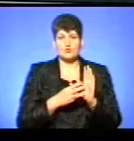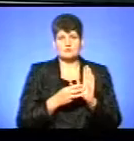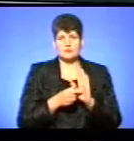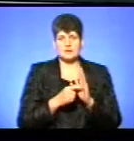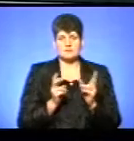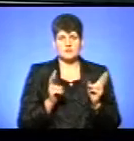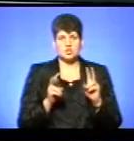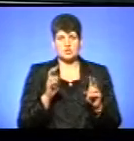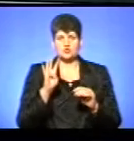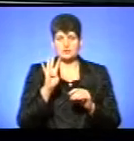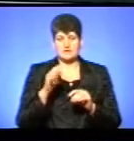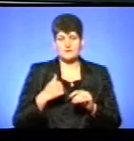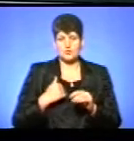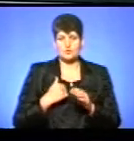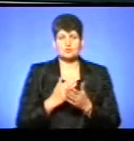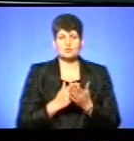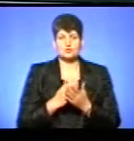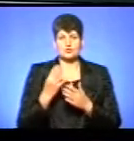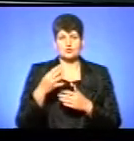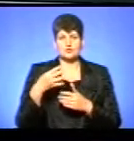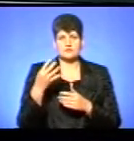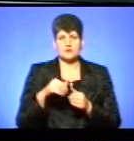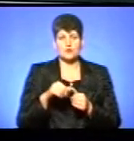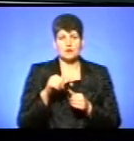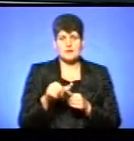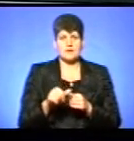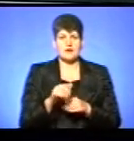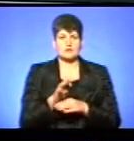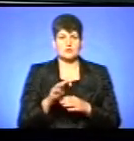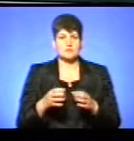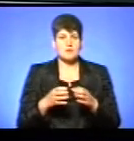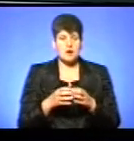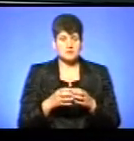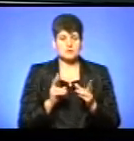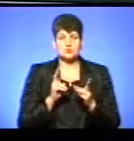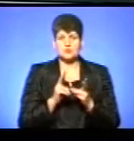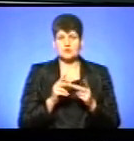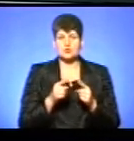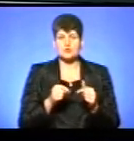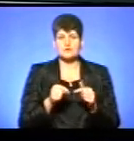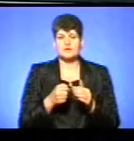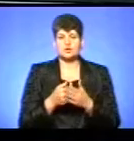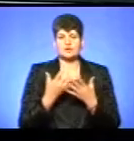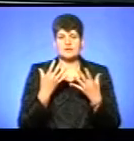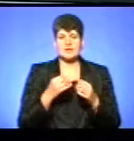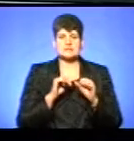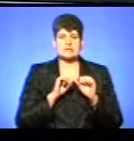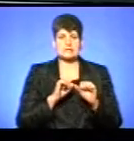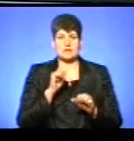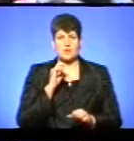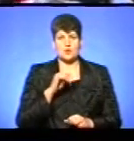4 військовослужбовці 44-ї окремої артилерійської бригади. Зустріч організували до Дня захисника